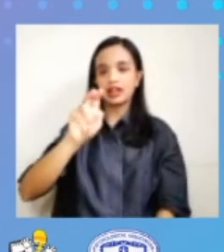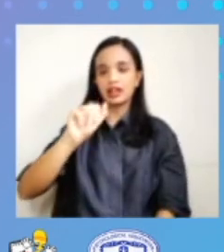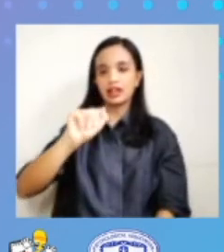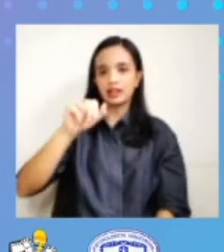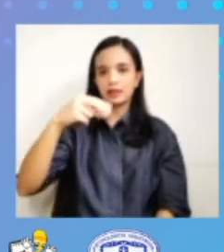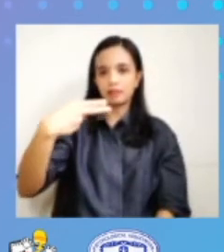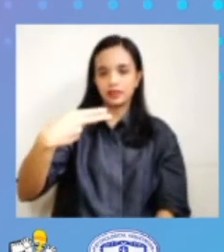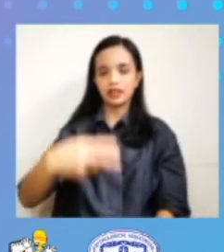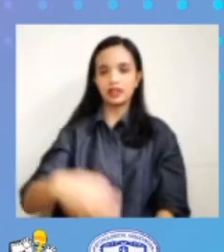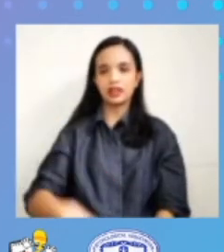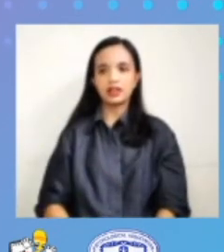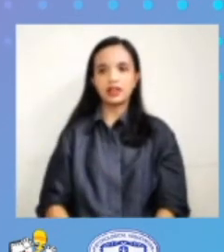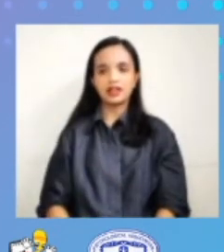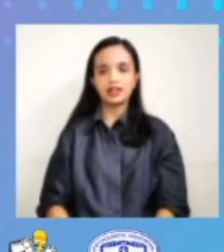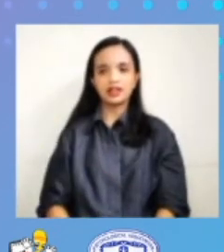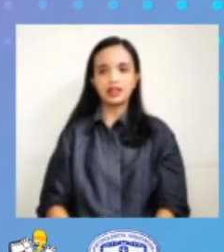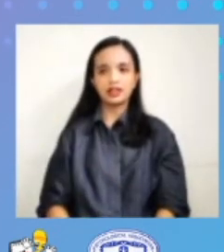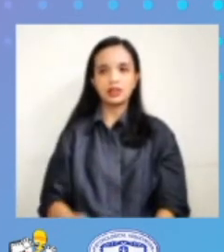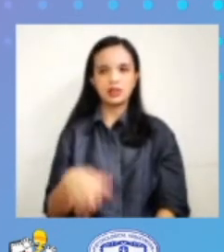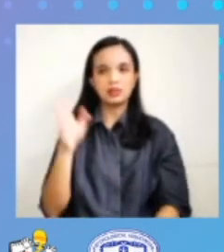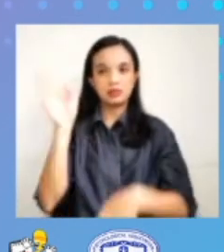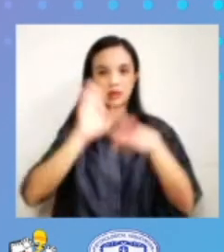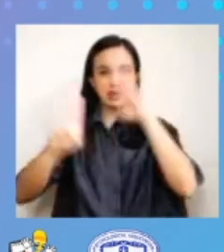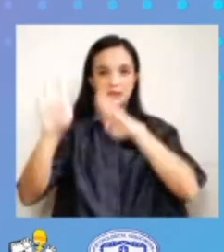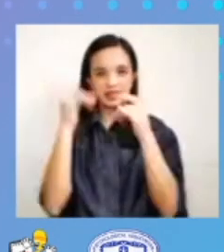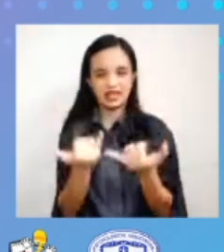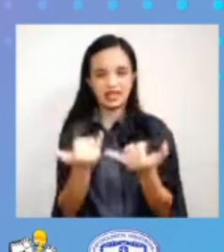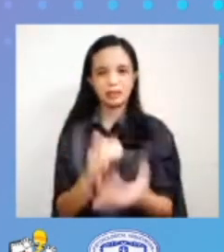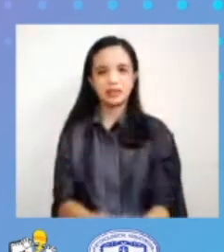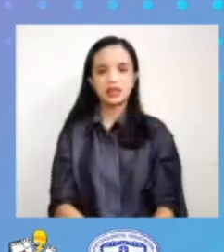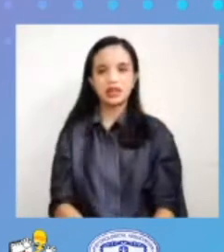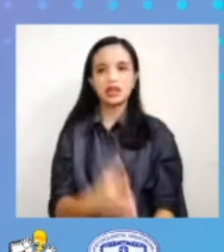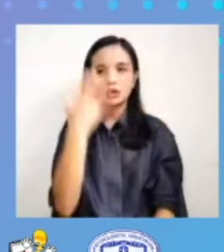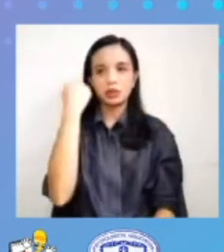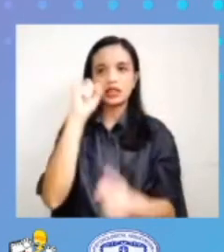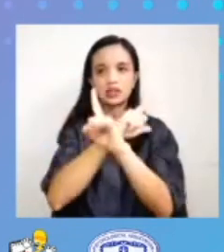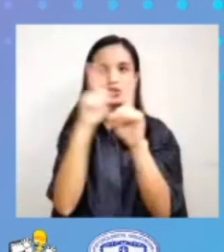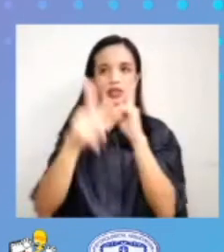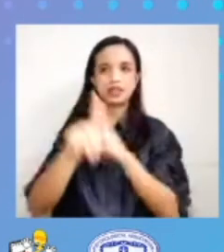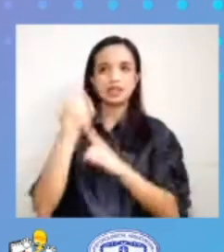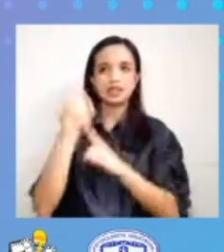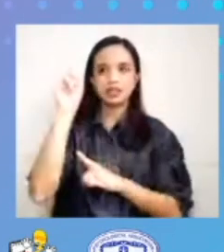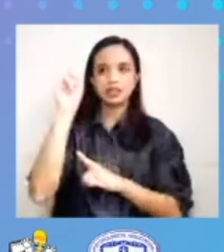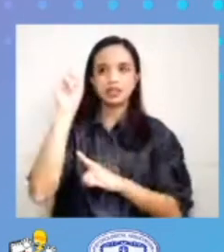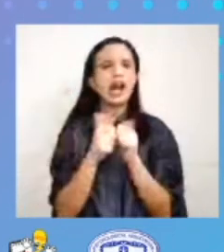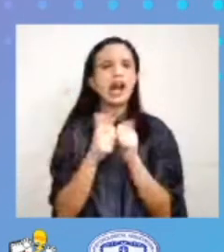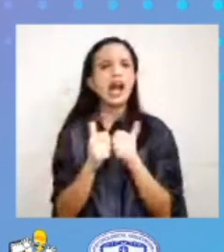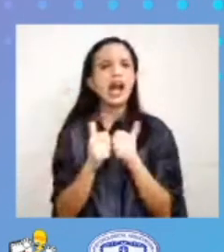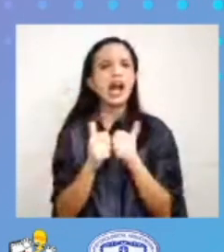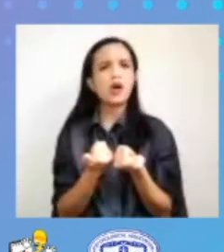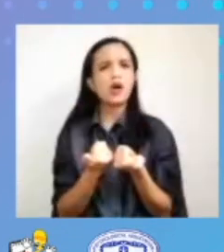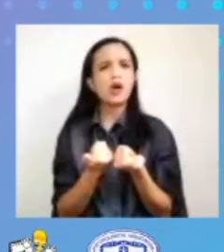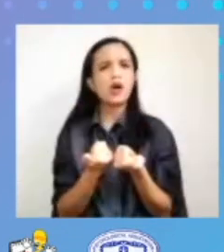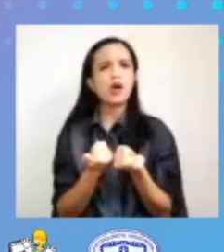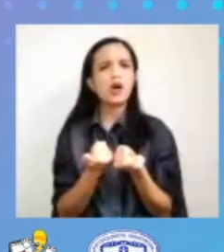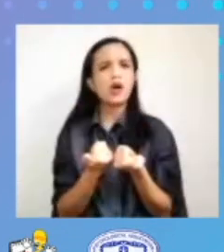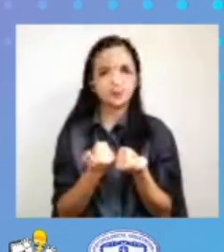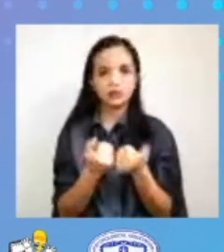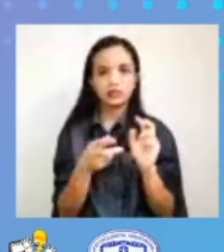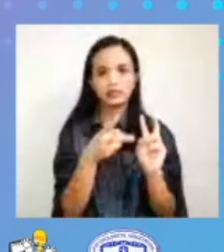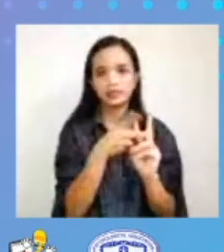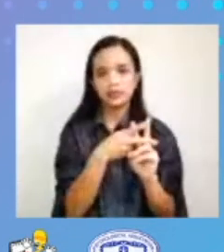for watching. And ito mula kay Sir Dennis De Jesus. Set your mindset in such a way that stress won't easily